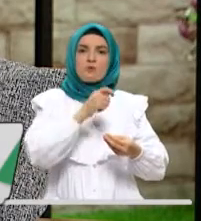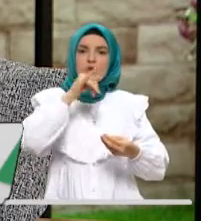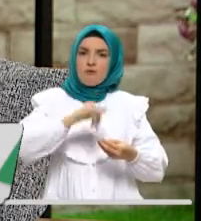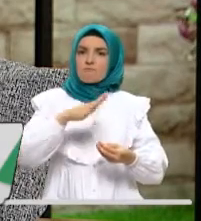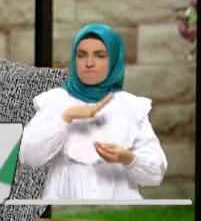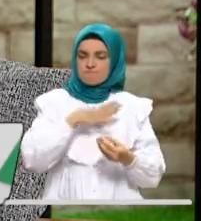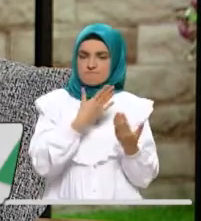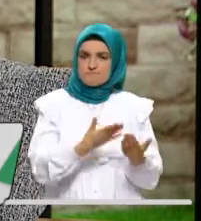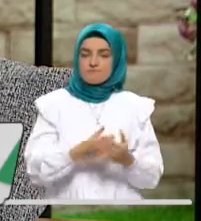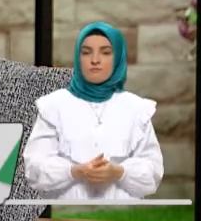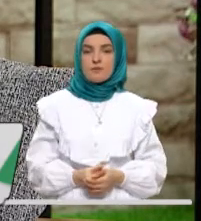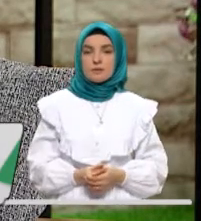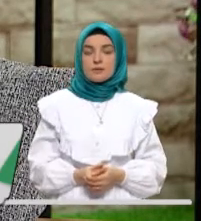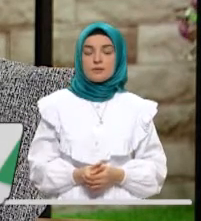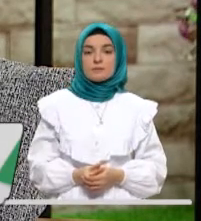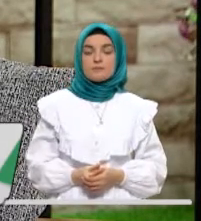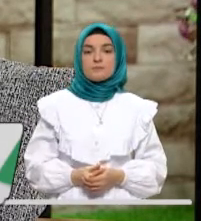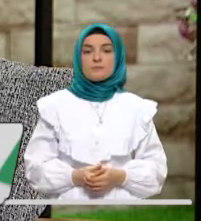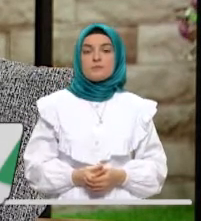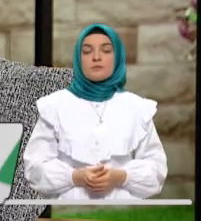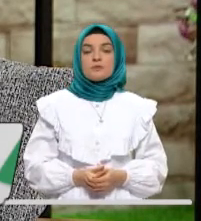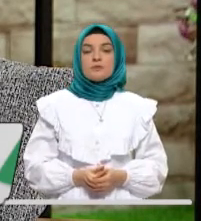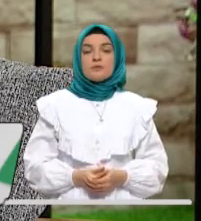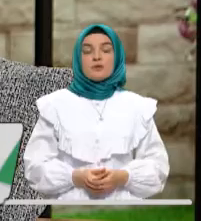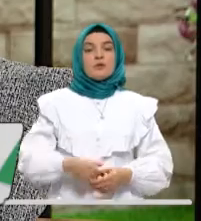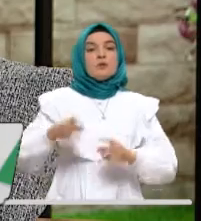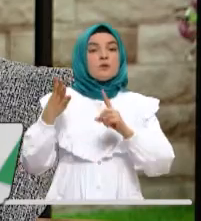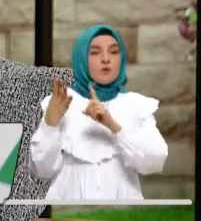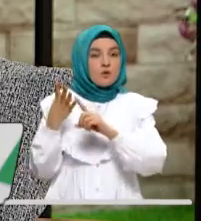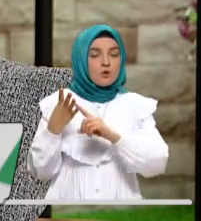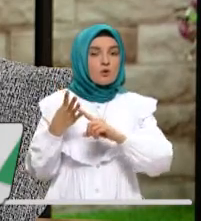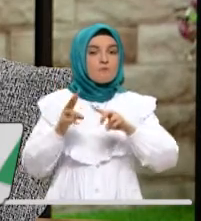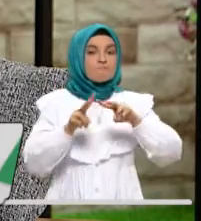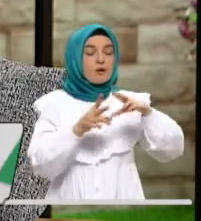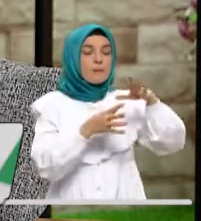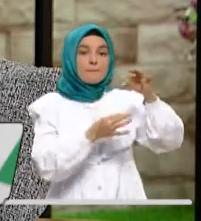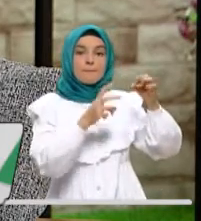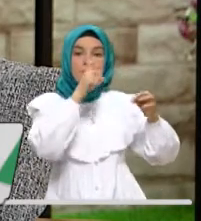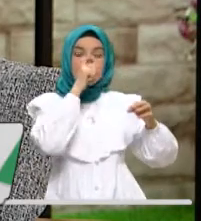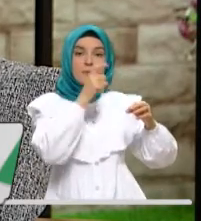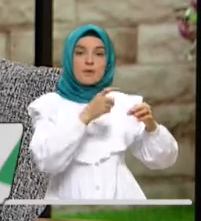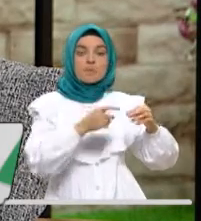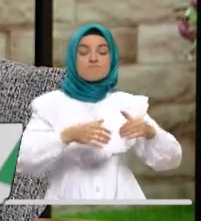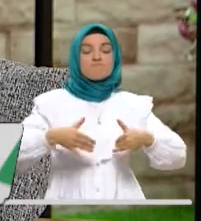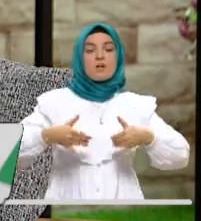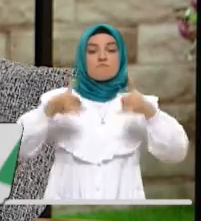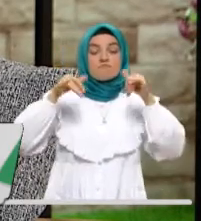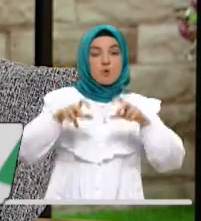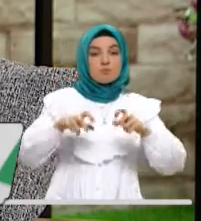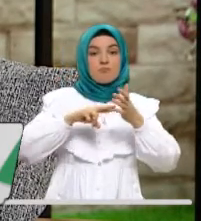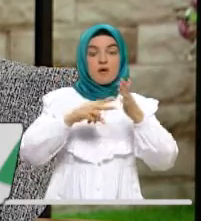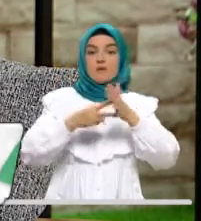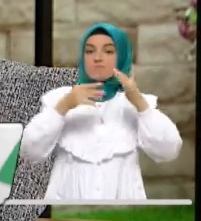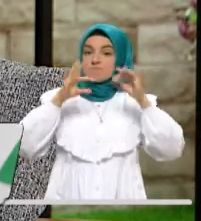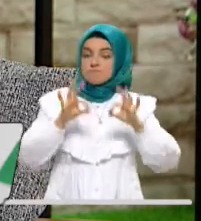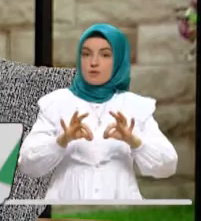7 yaşında Turhan Valide Sultan'ın 4. Mehmet 7 yaşındaydı tahta çıktı. Turhan Valide Sultan tabii ki söz hakkı